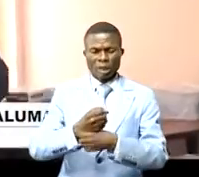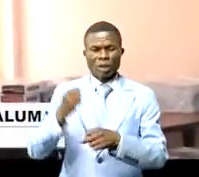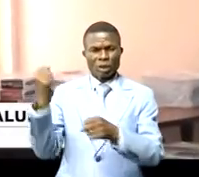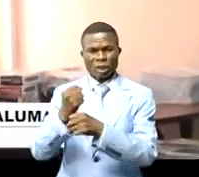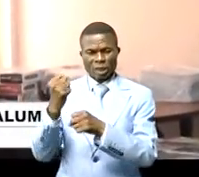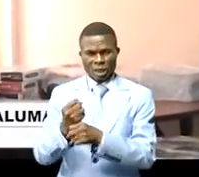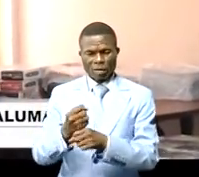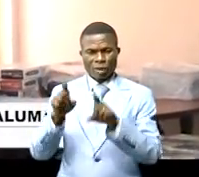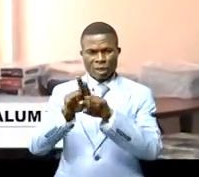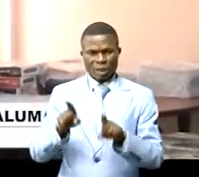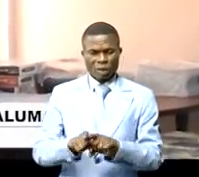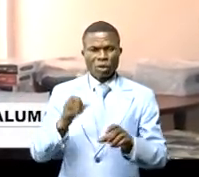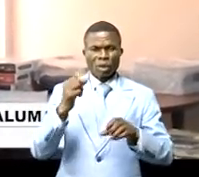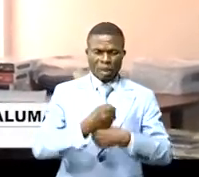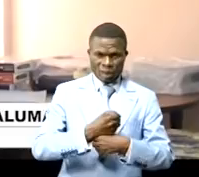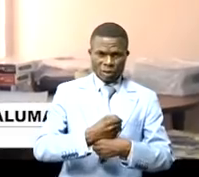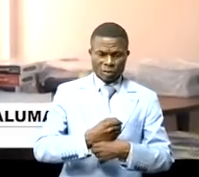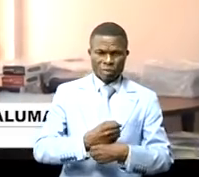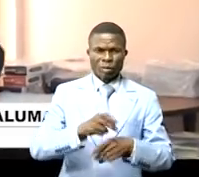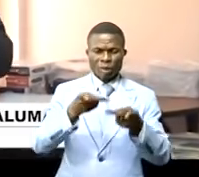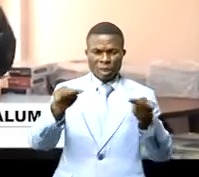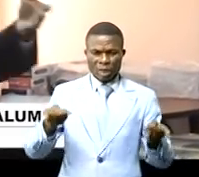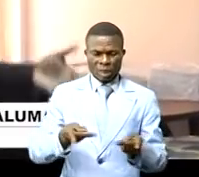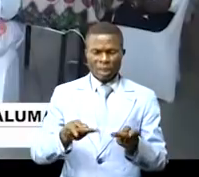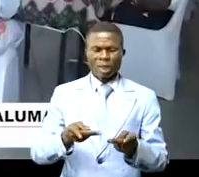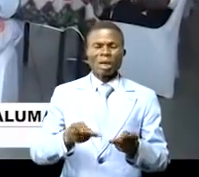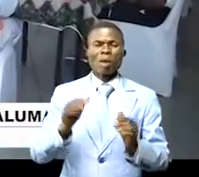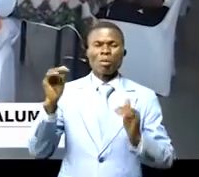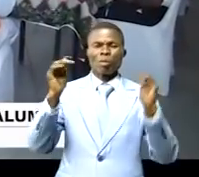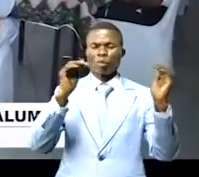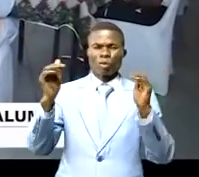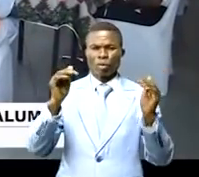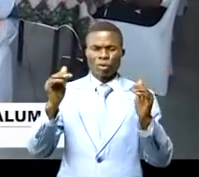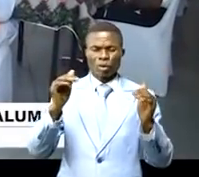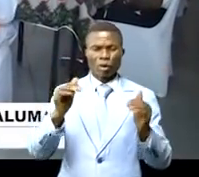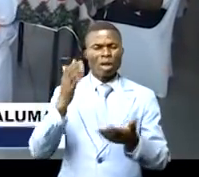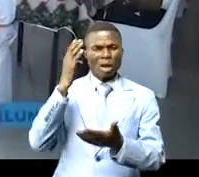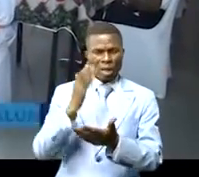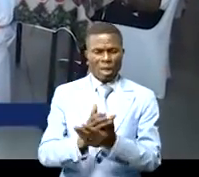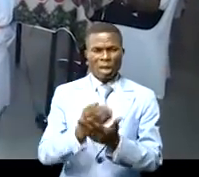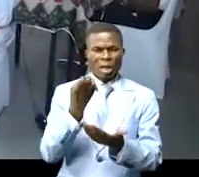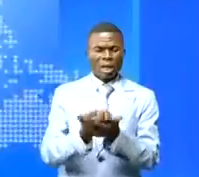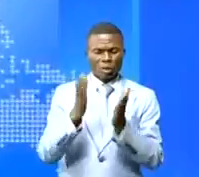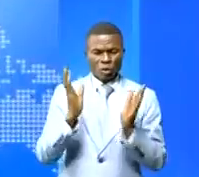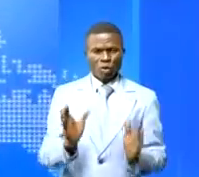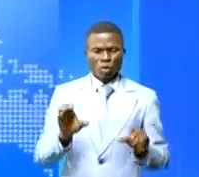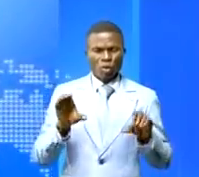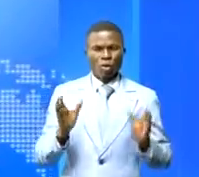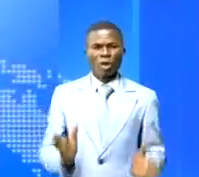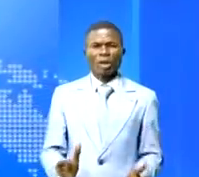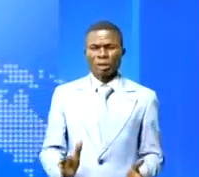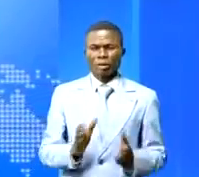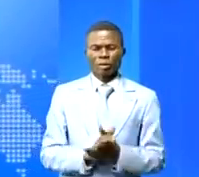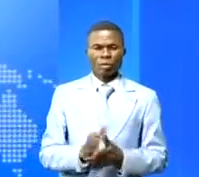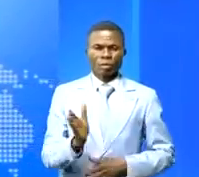emplois et la création de la classe moyenne. Bref, la résilience de l'économie congolaise. On